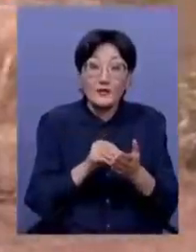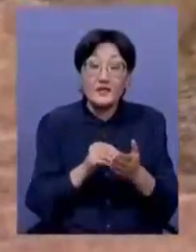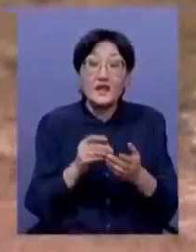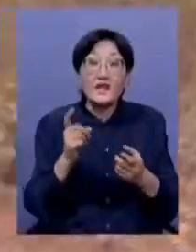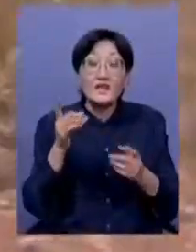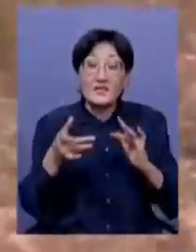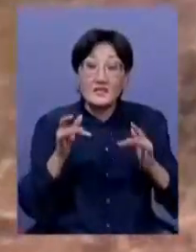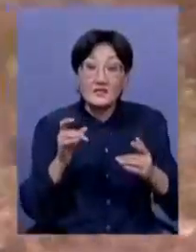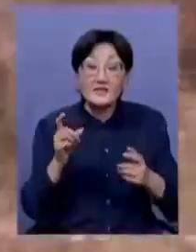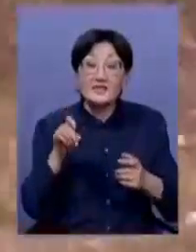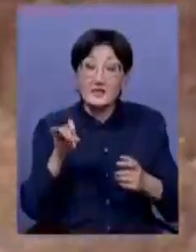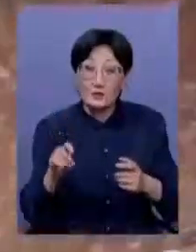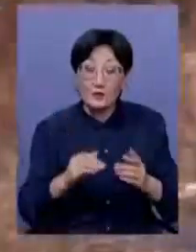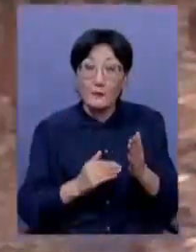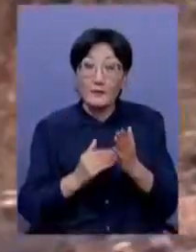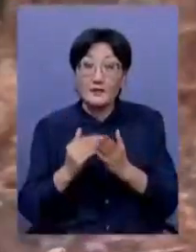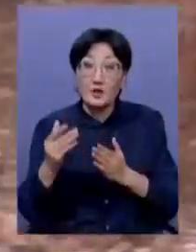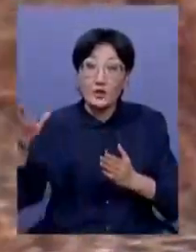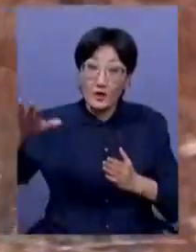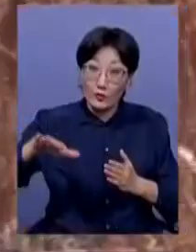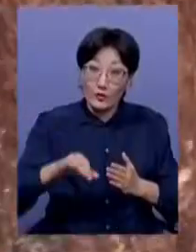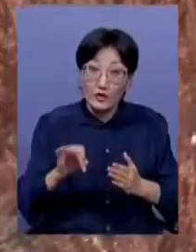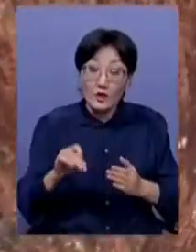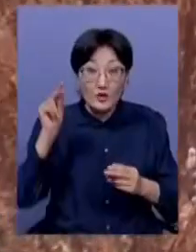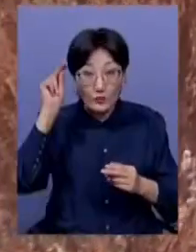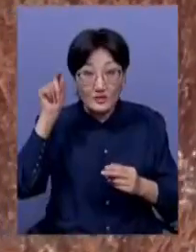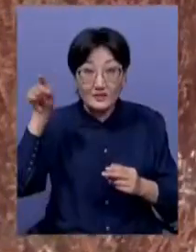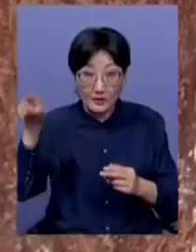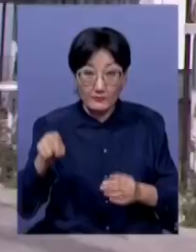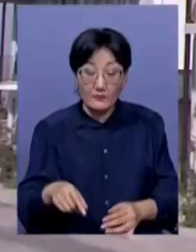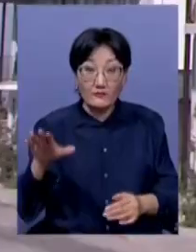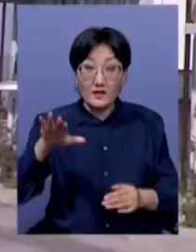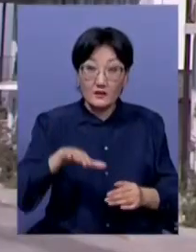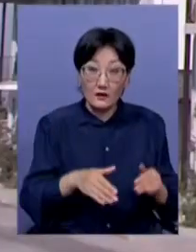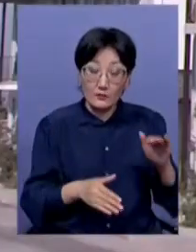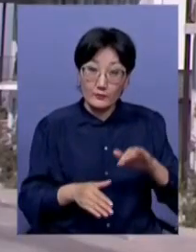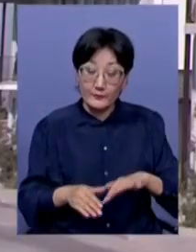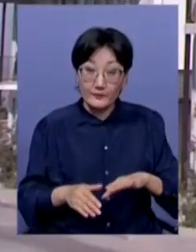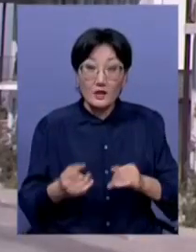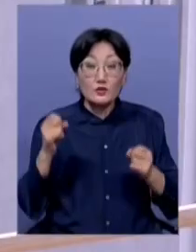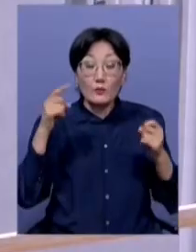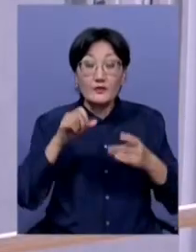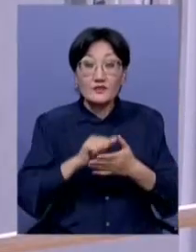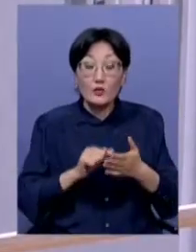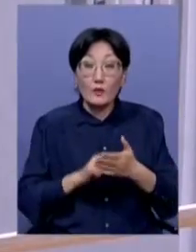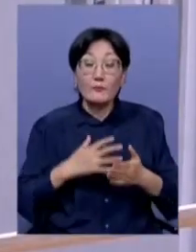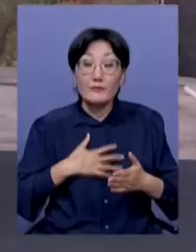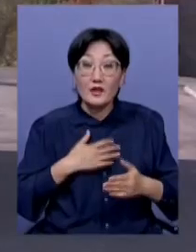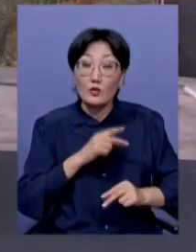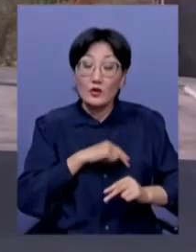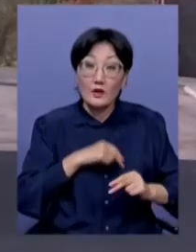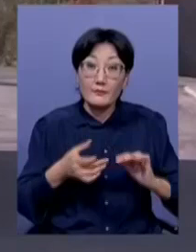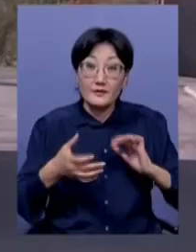интернета, а иногда даже поднимаются на гору и учатся прямо там. Для того, чтобы узнать причину плохой работы сети,